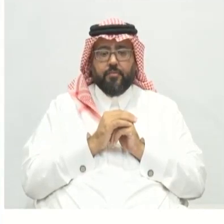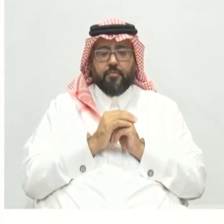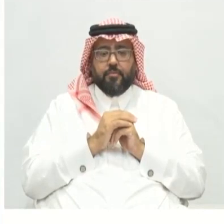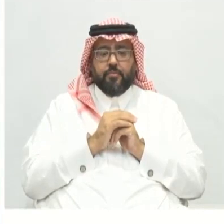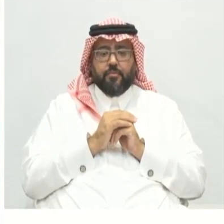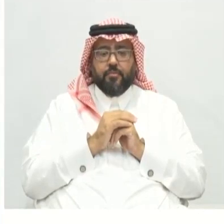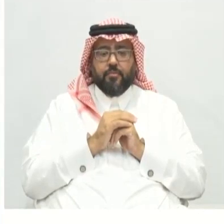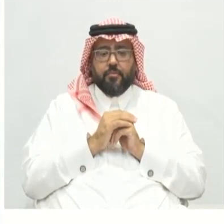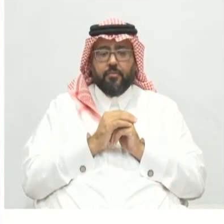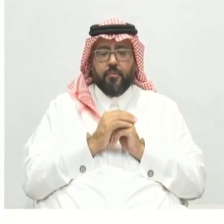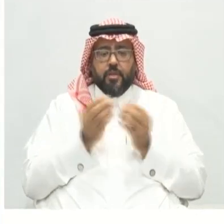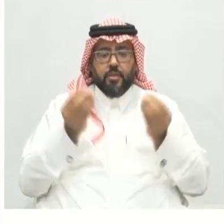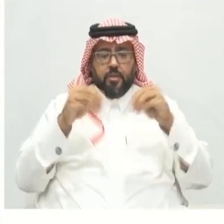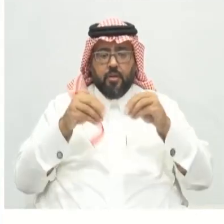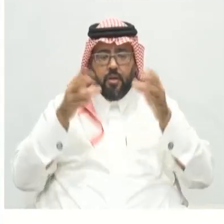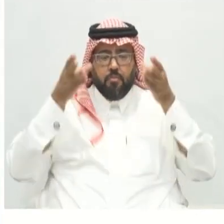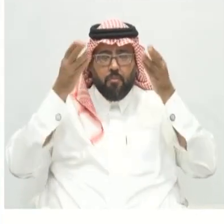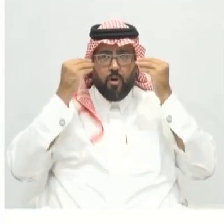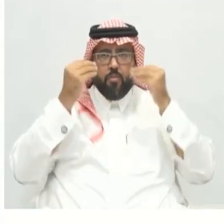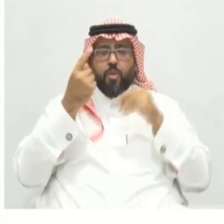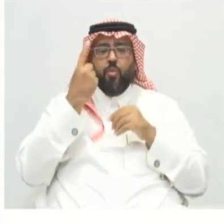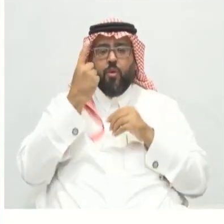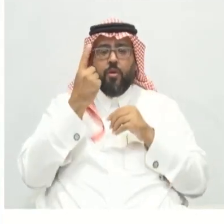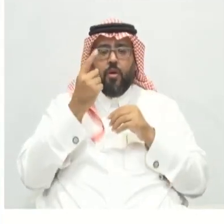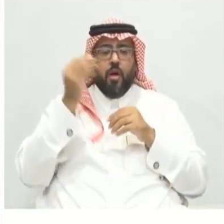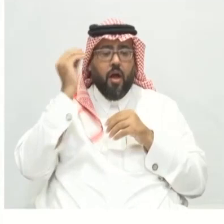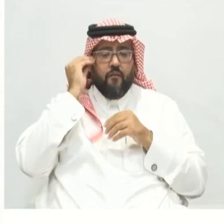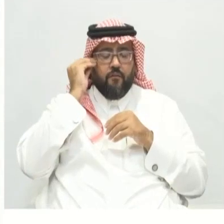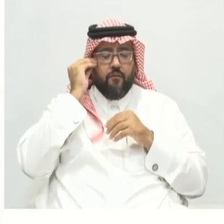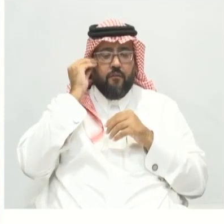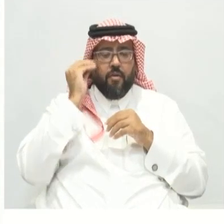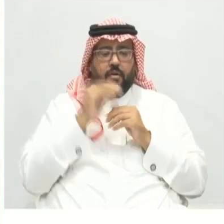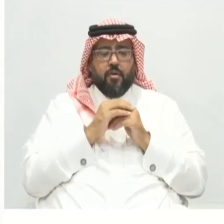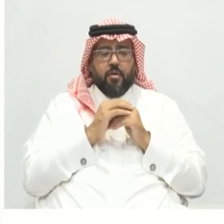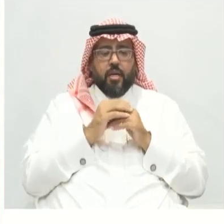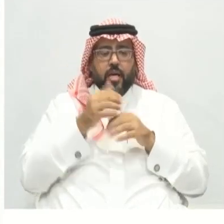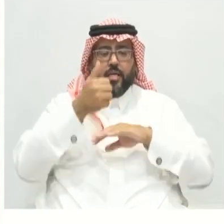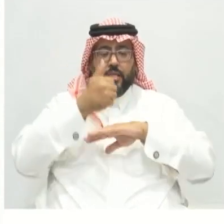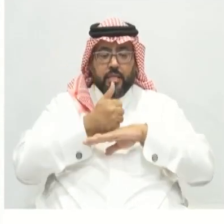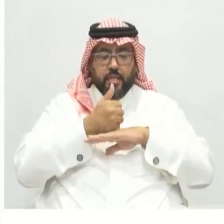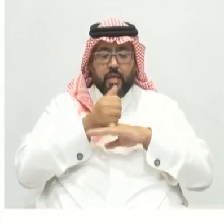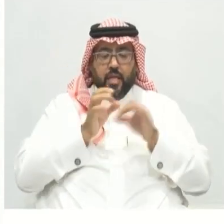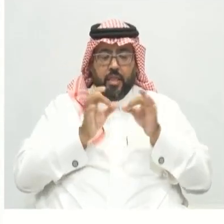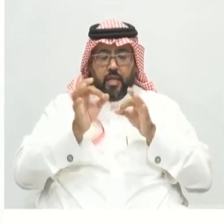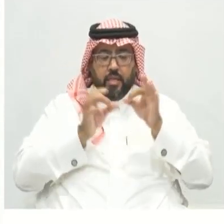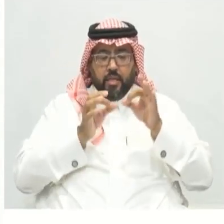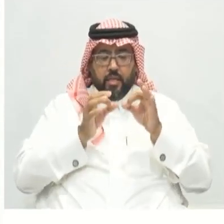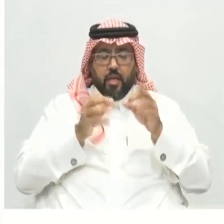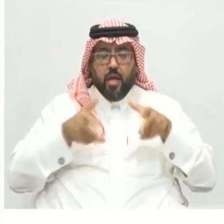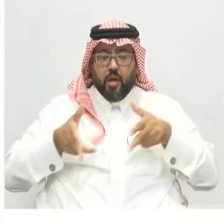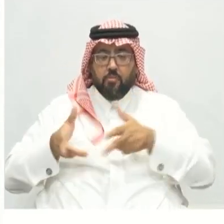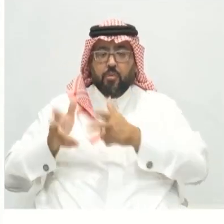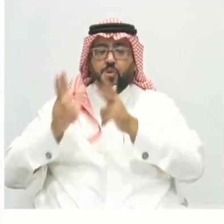ثلاثه اثراءات واحد سنتعرف على اساسيات تخطيط المشروع